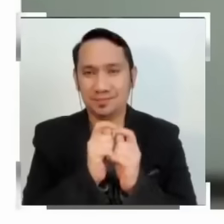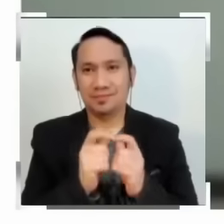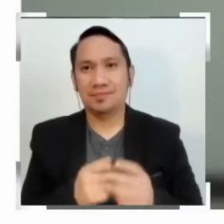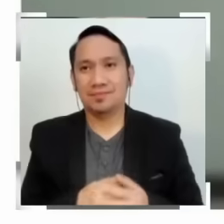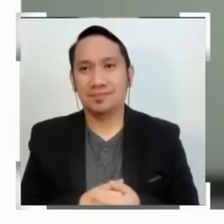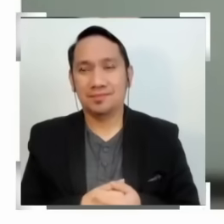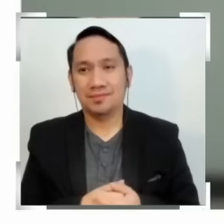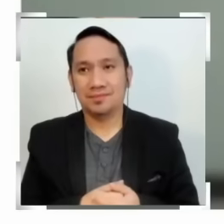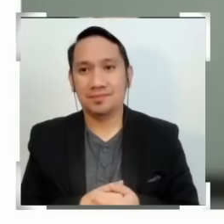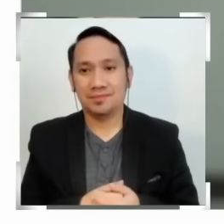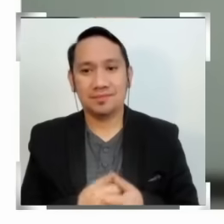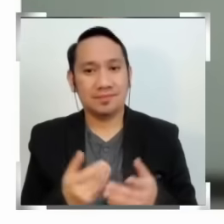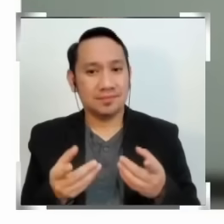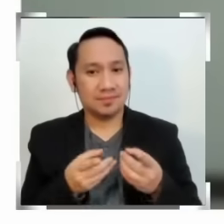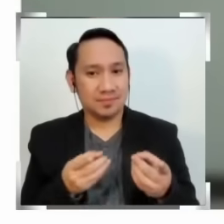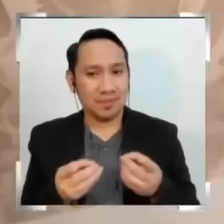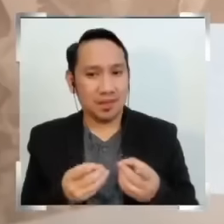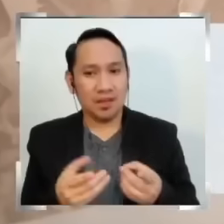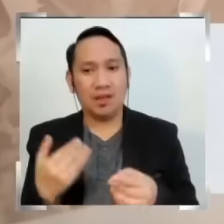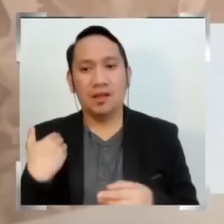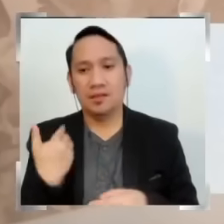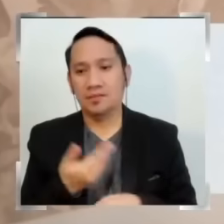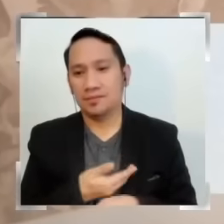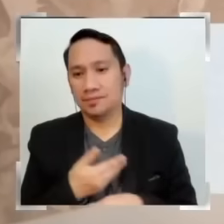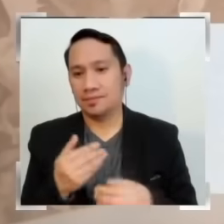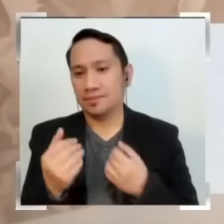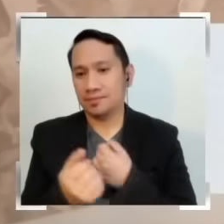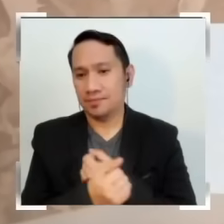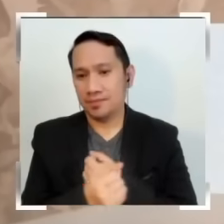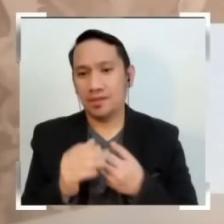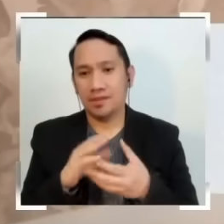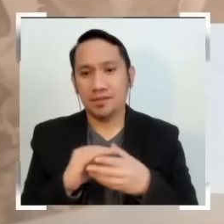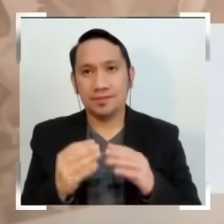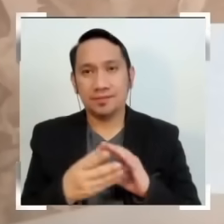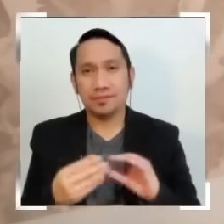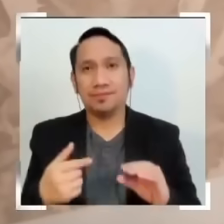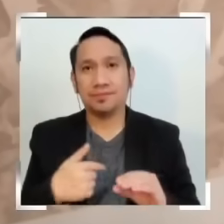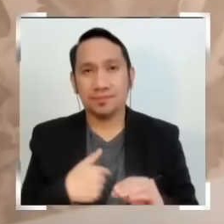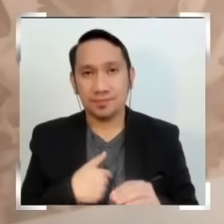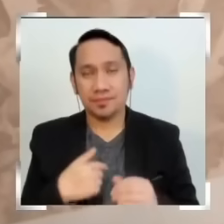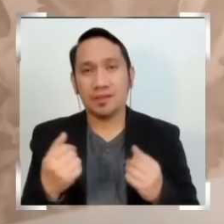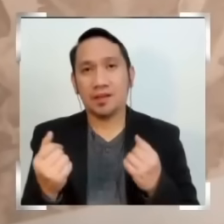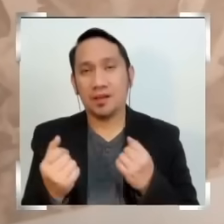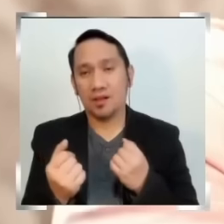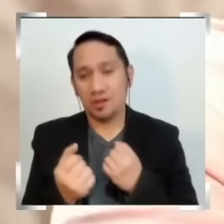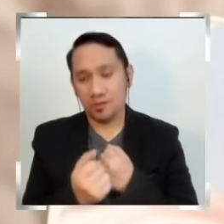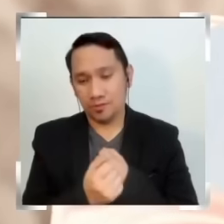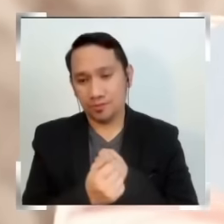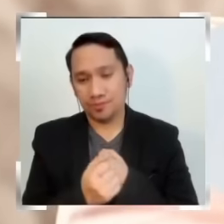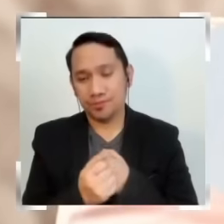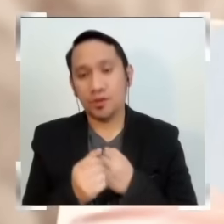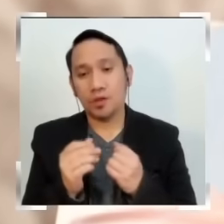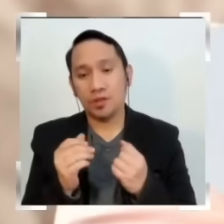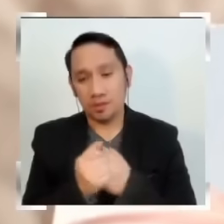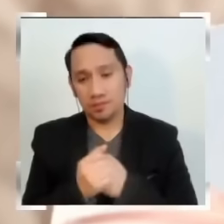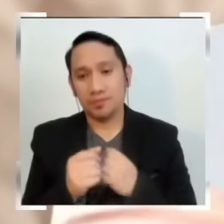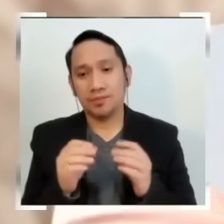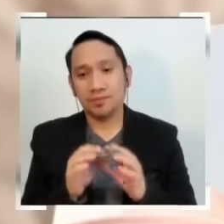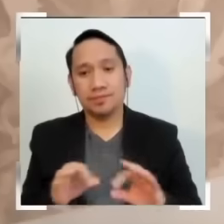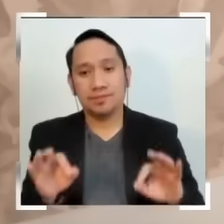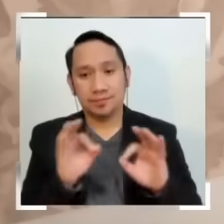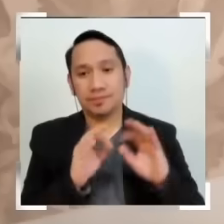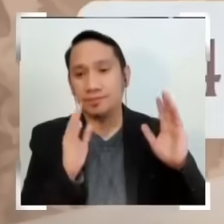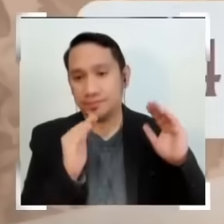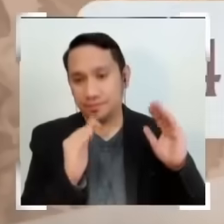love story in 5 words. I hope it's for keeps. Yan. I hope it's